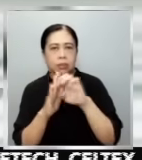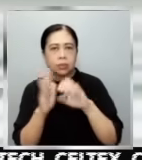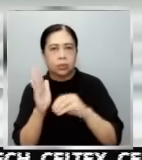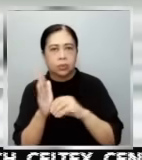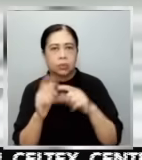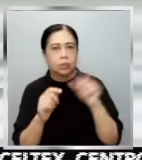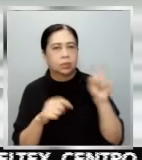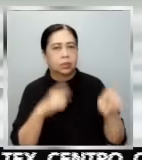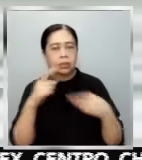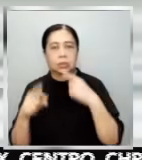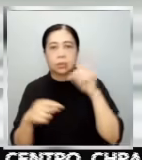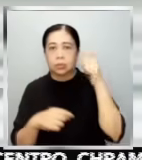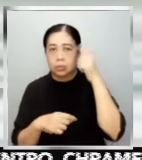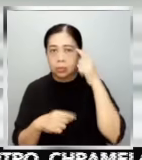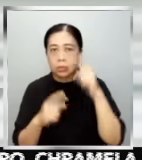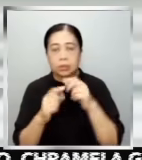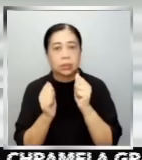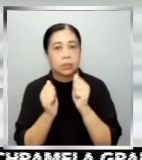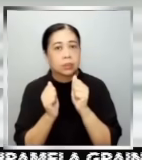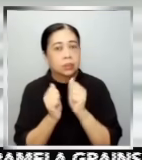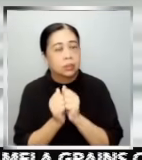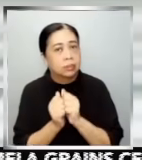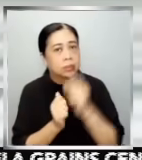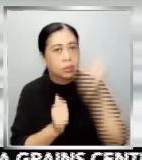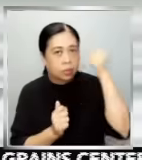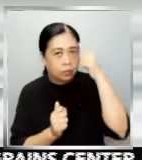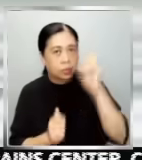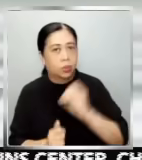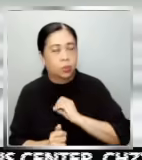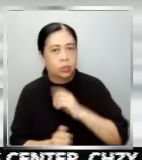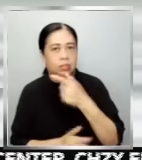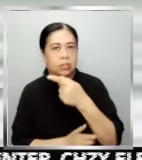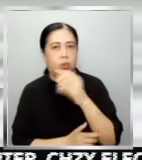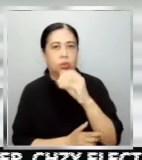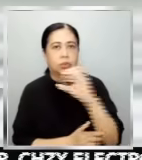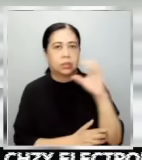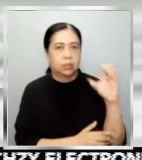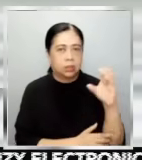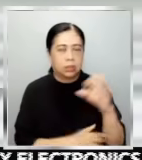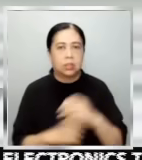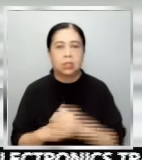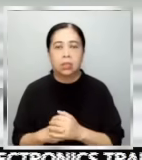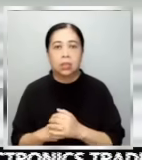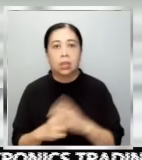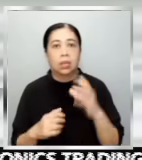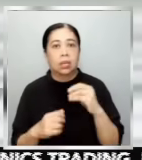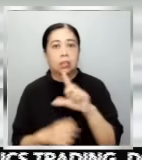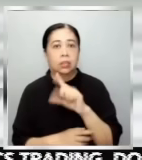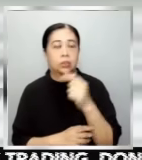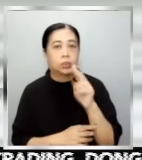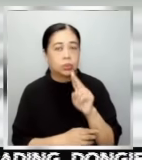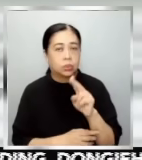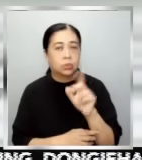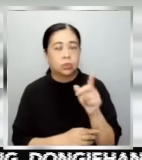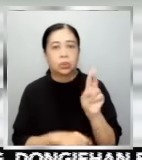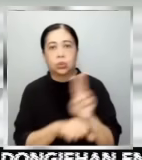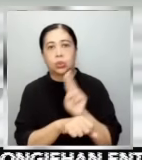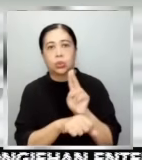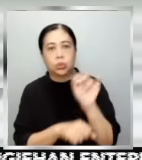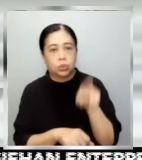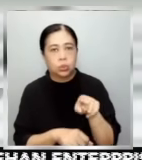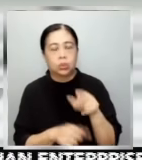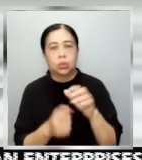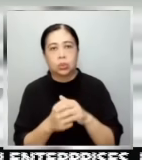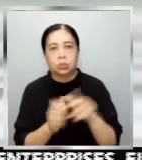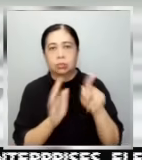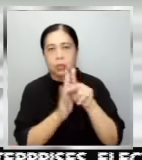ng gobyerno kasama ang mga government owned and controlled corporation na goc at mga lgu na gamitin ang naturang polisiya